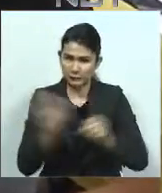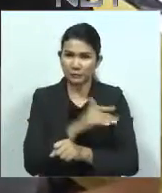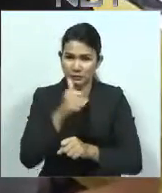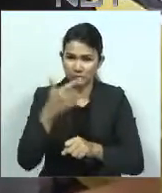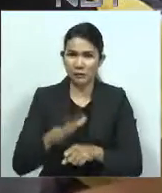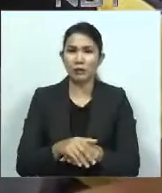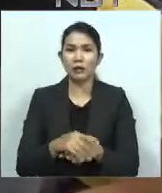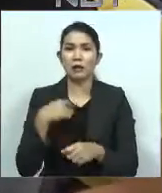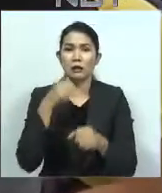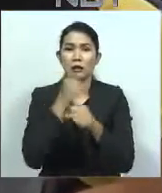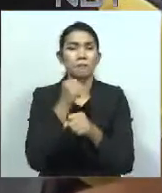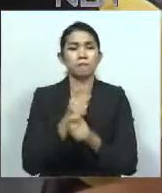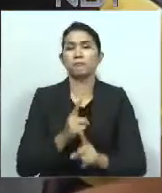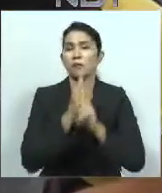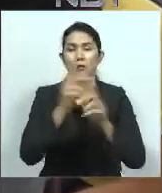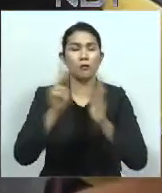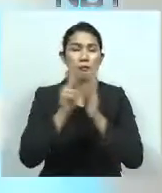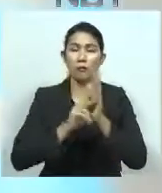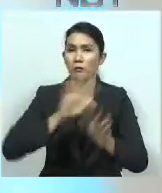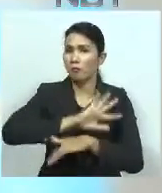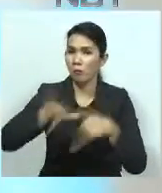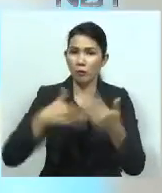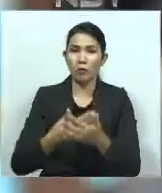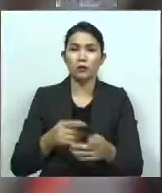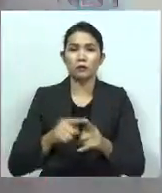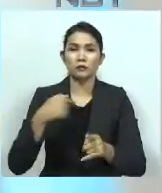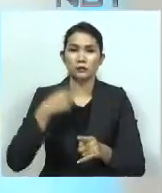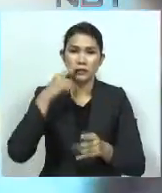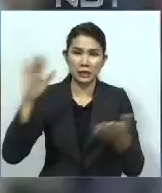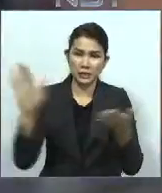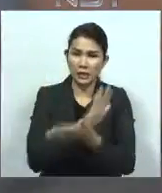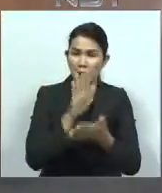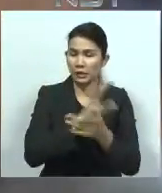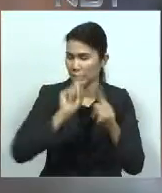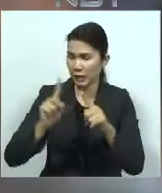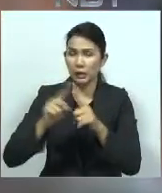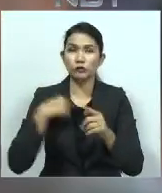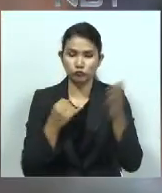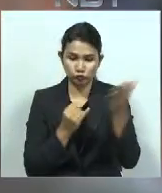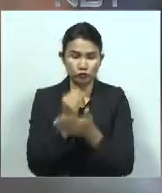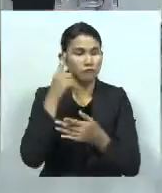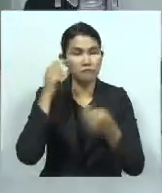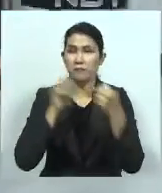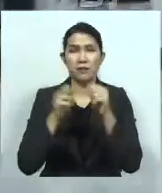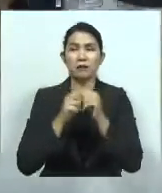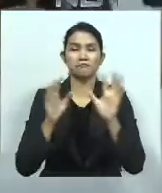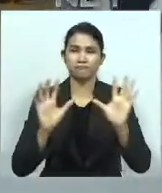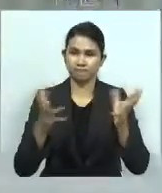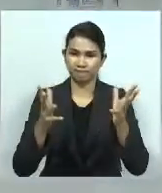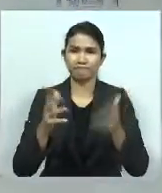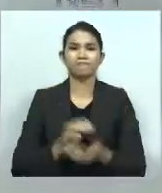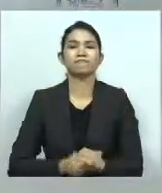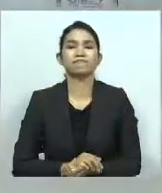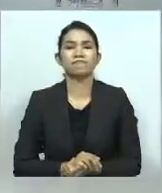การดำเนินการตามกฎหมายทั้งหมดยืนยันว่ามีเอกสารที่ถูกต้องก็มั่นใจว่าจะไม่เกิดปัญหาขึ้นอย่างแน่นอน